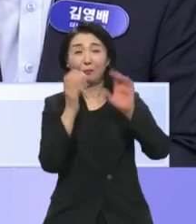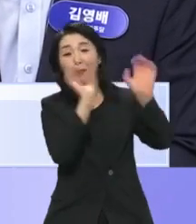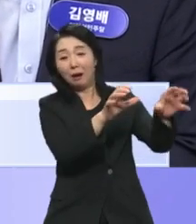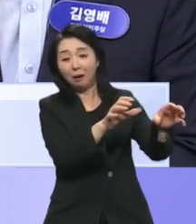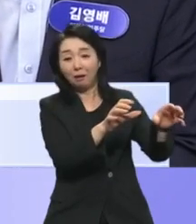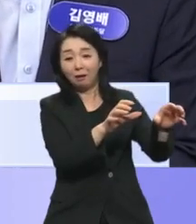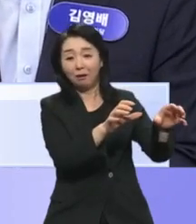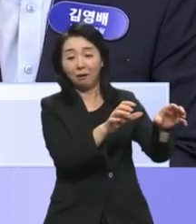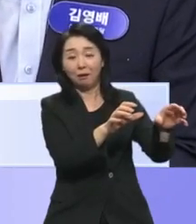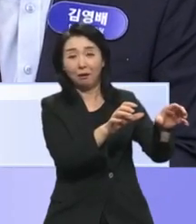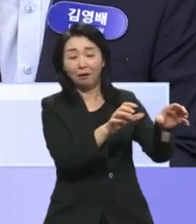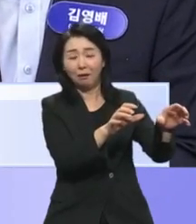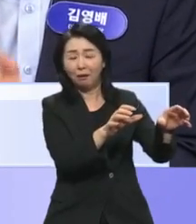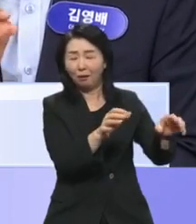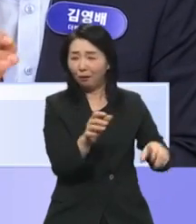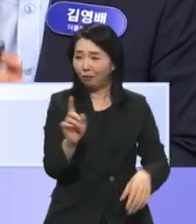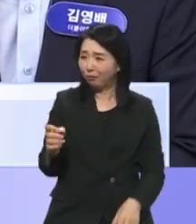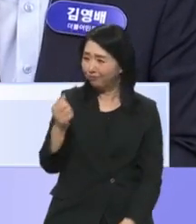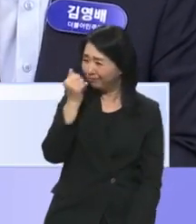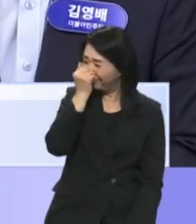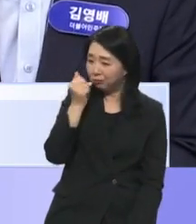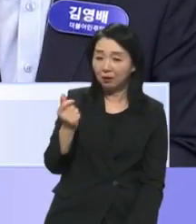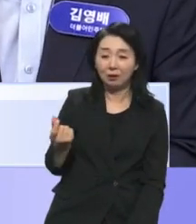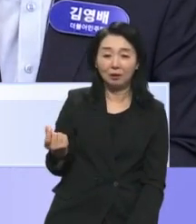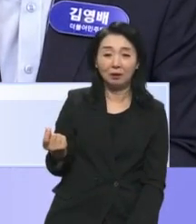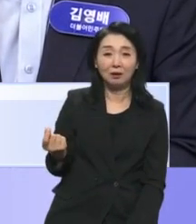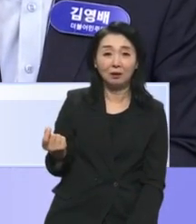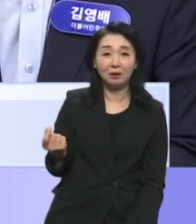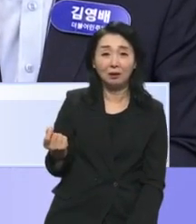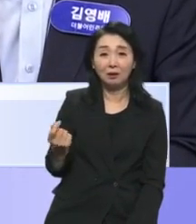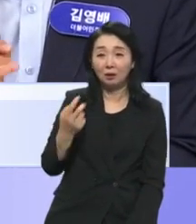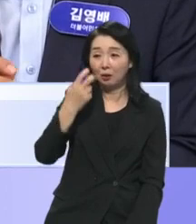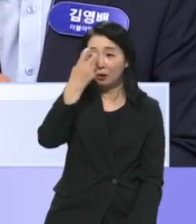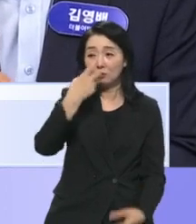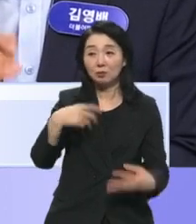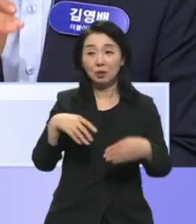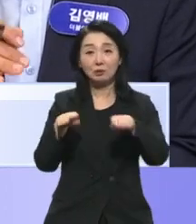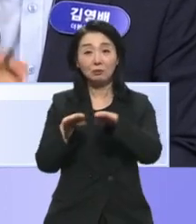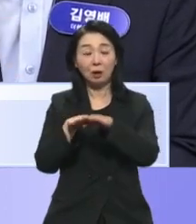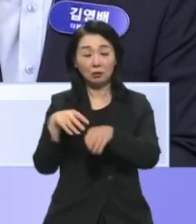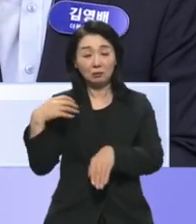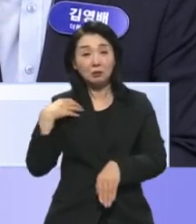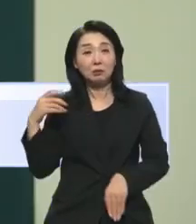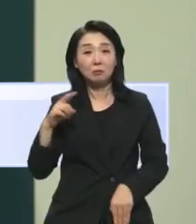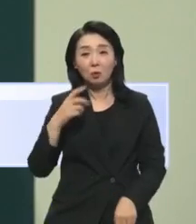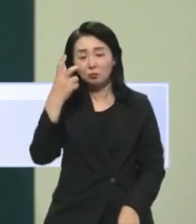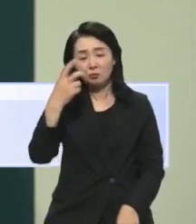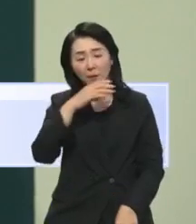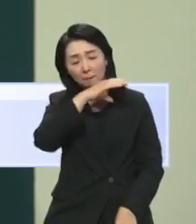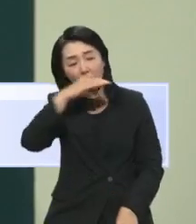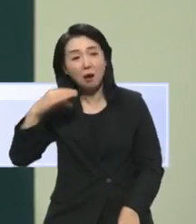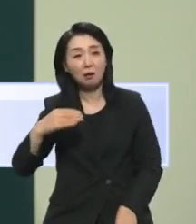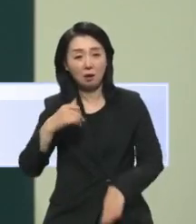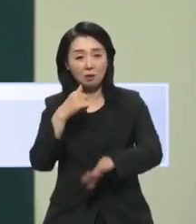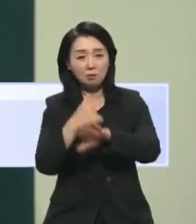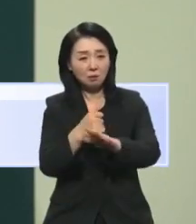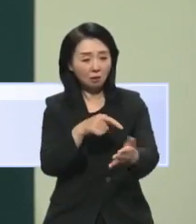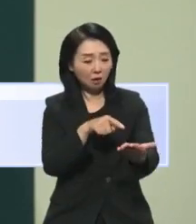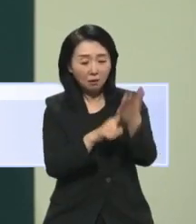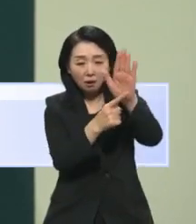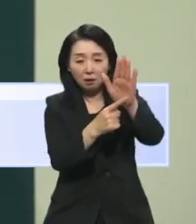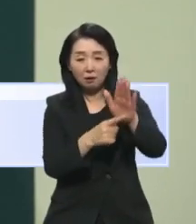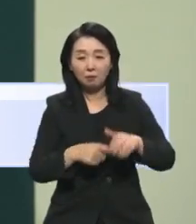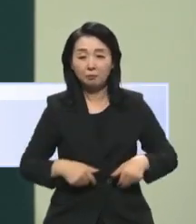해요 적반하장도 이런 적반하장이 없습니다 수사기관에 임무는 수사를 제대로 해서 결과를내는 거예요 자기가 수사 결과는 못